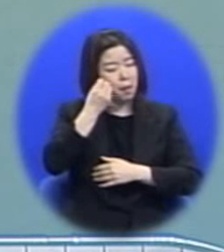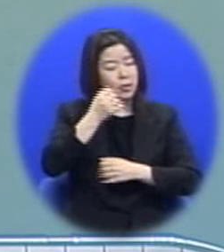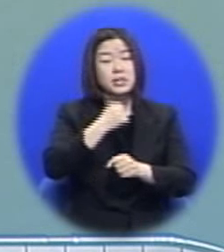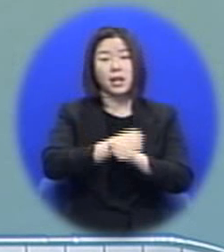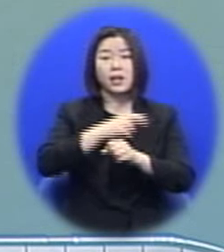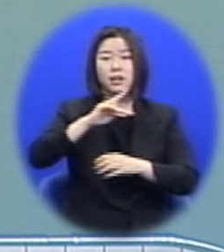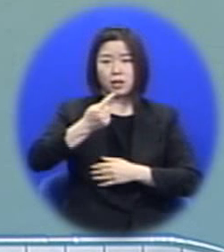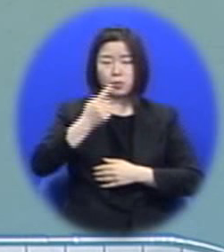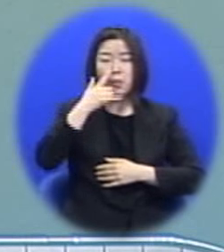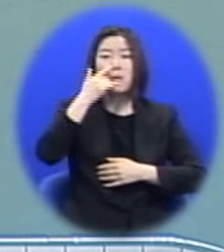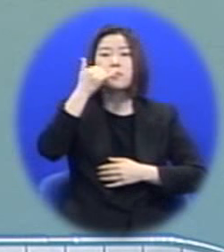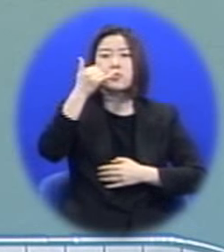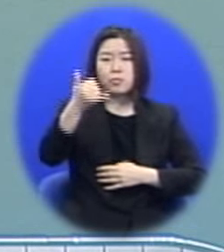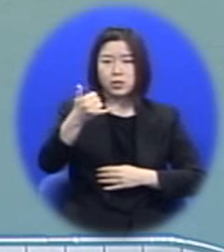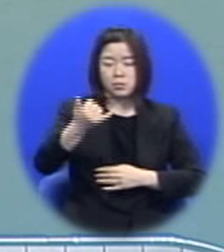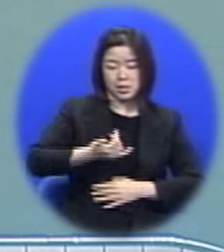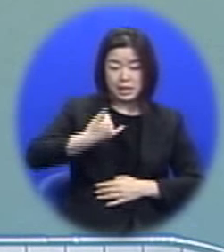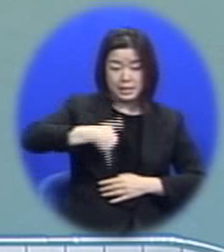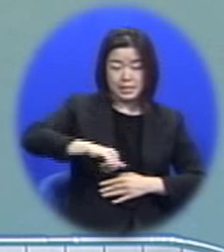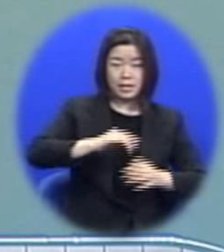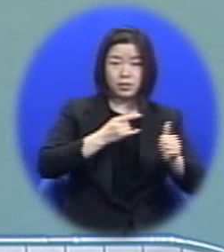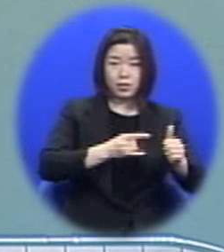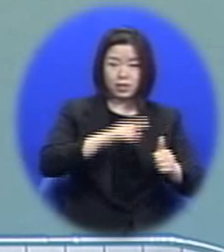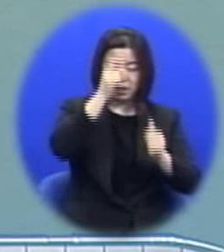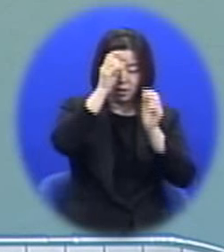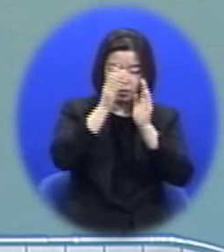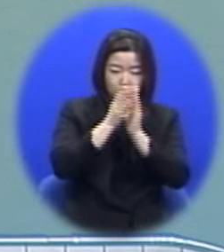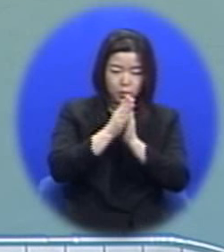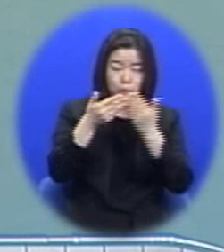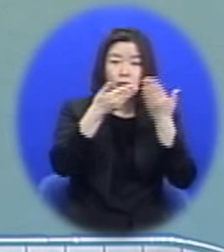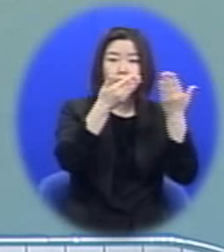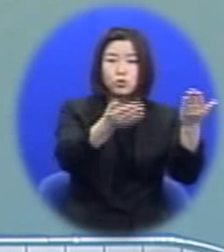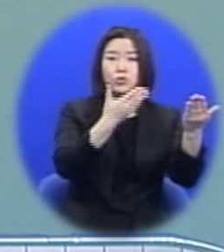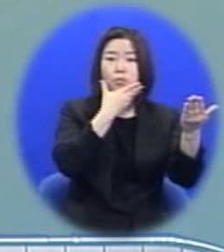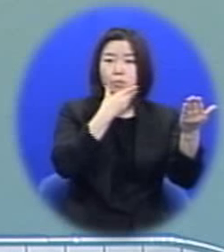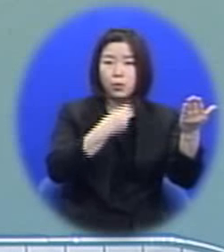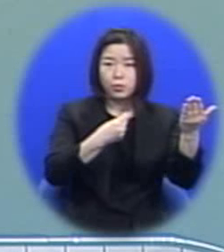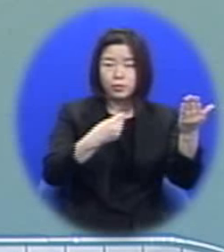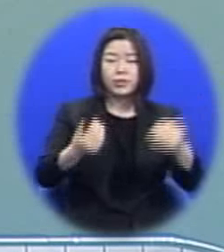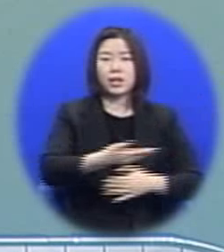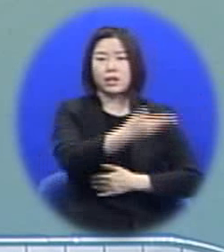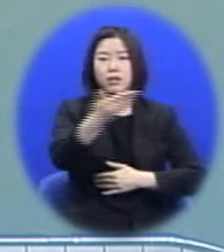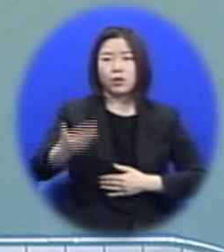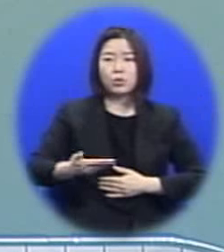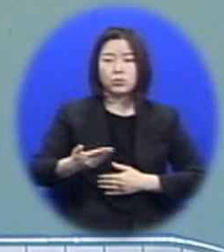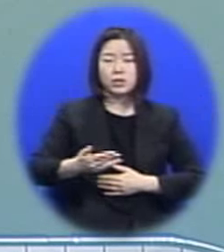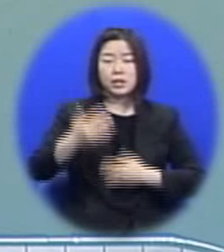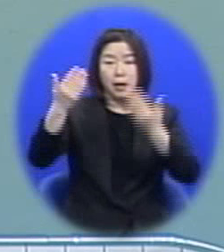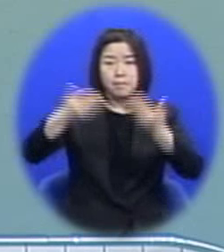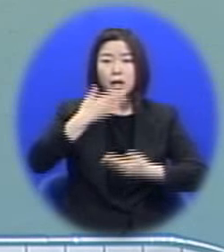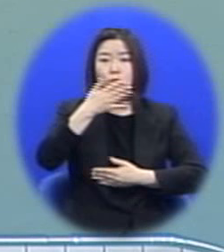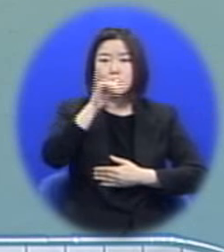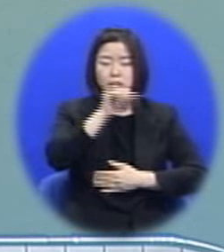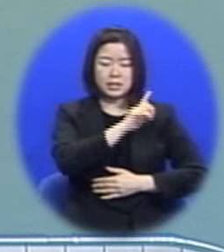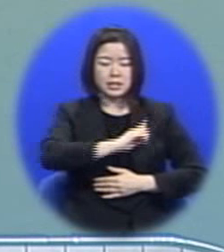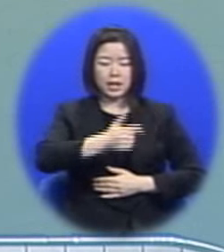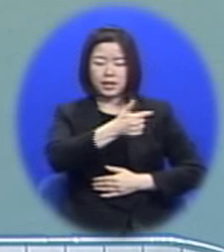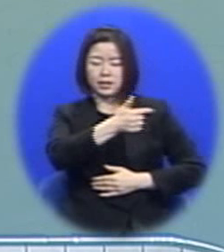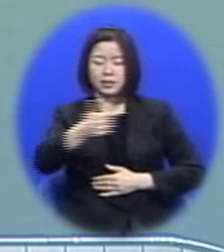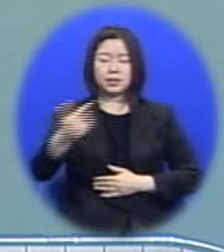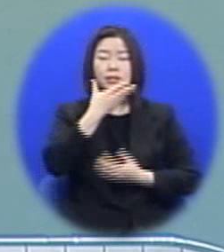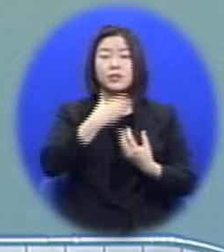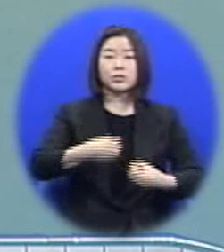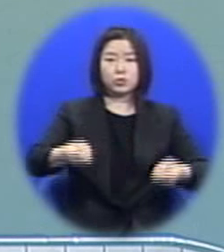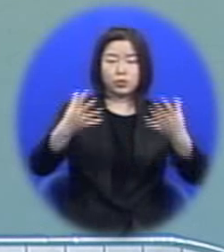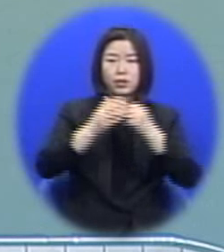아버지가, 어머니가 자녀에게 빌어주는 이 복은 여러분이 받을 수 있는 가장 큰 축복이에요.